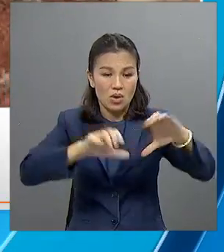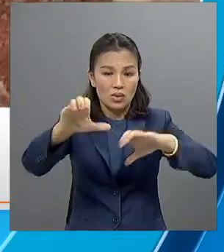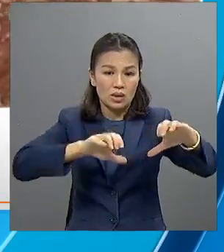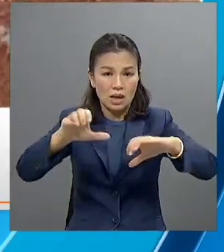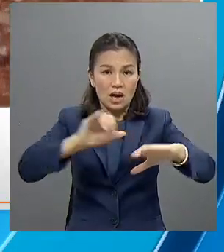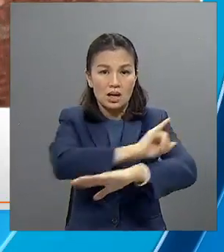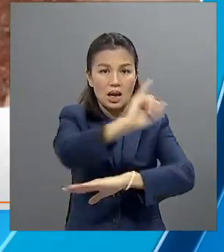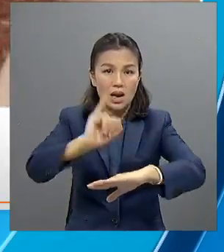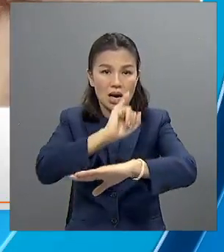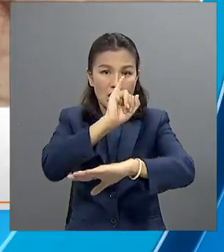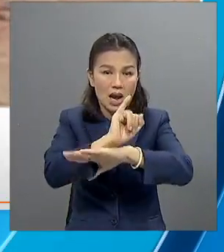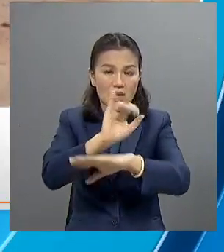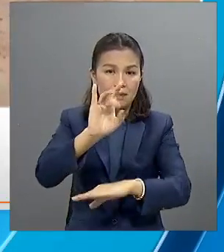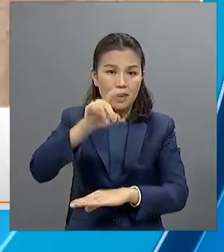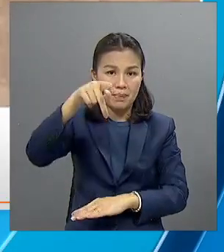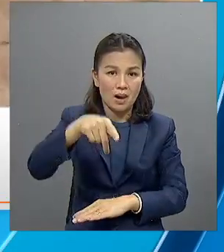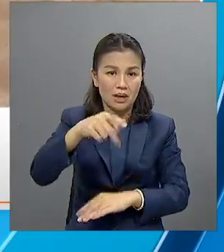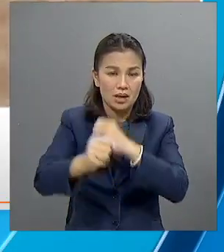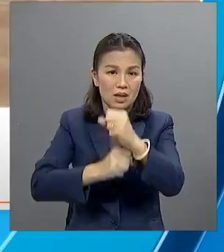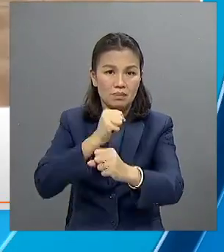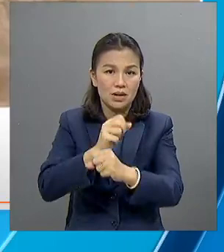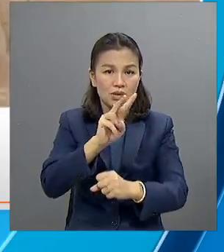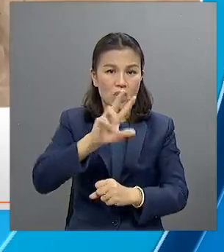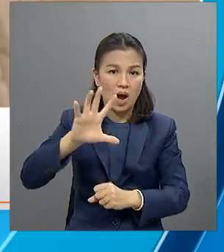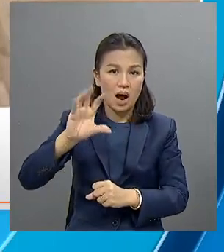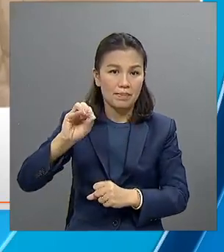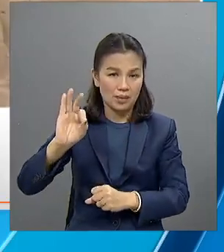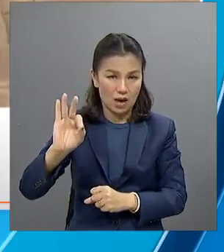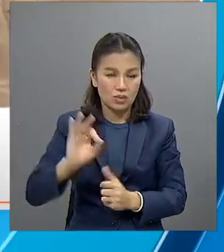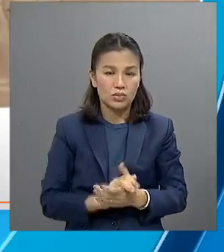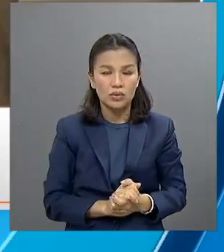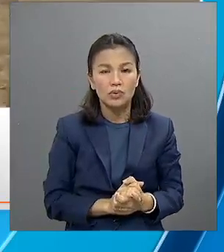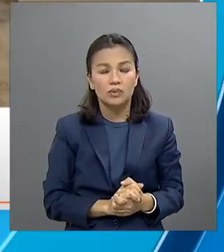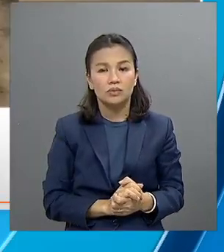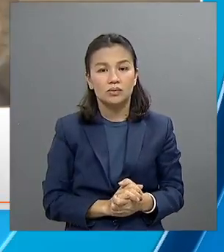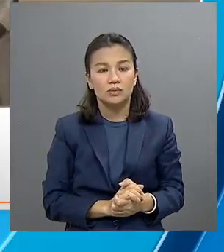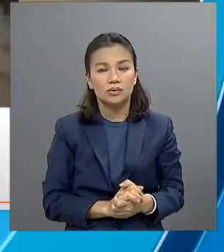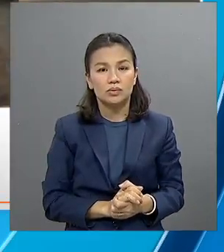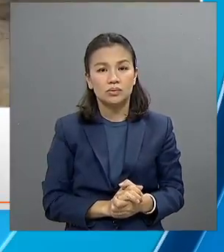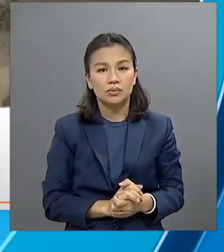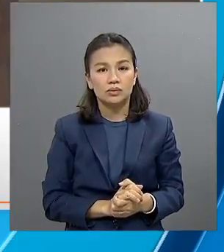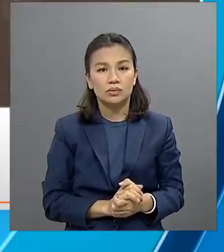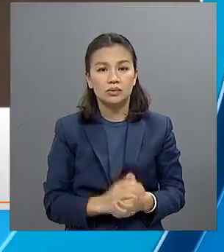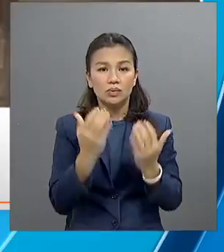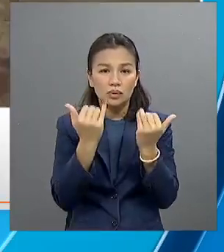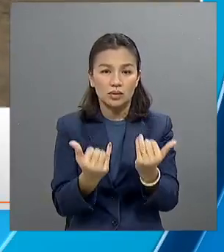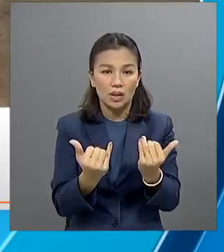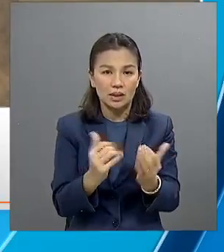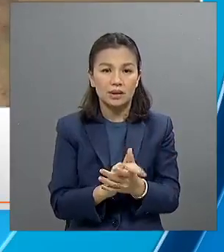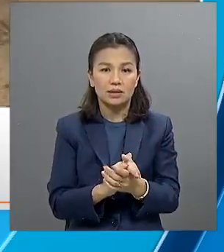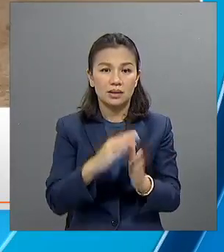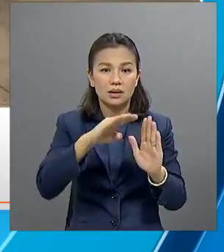ไร่เมื่อปี2559นะครับ ค่ะ ตรงนี้ก็เข้ามาสู่กระบวนการในเรื่องของ